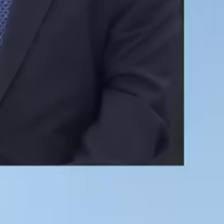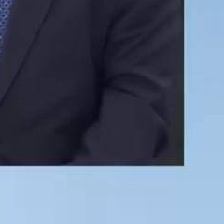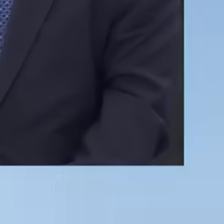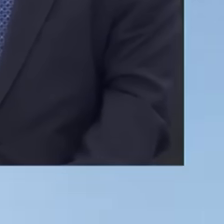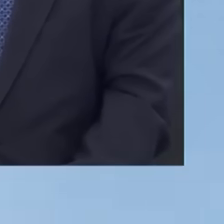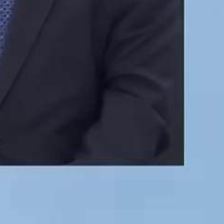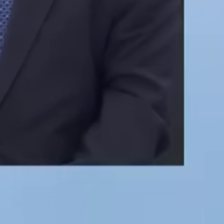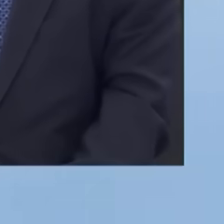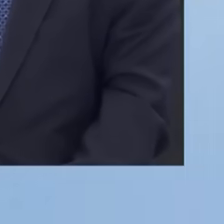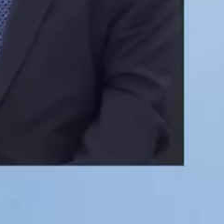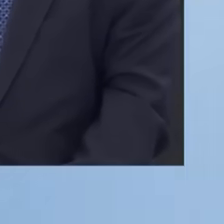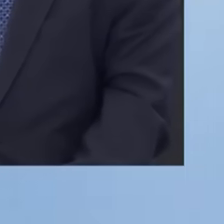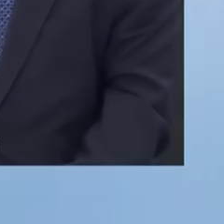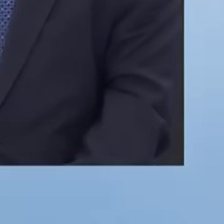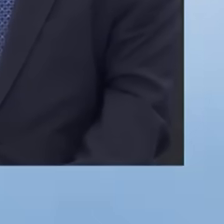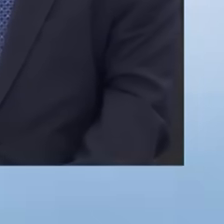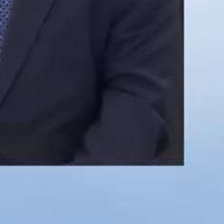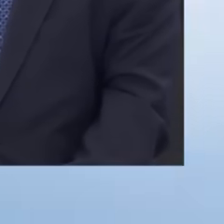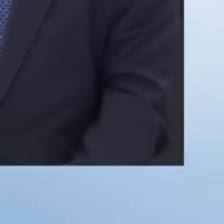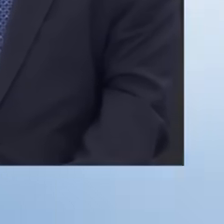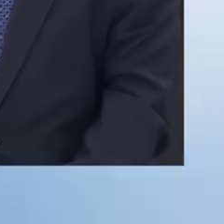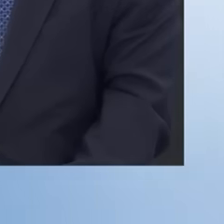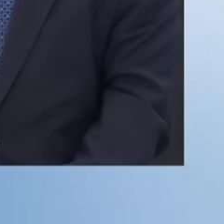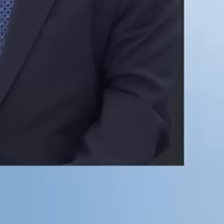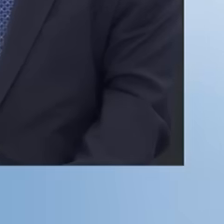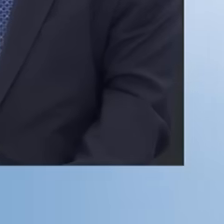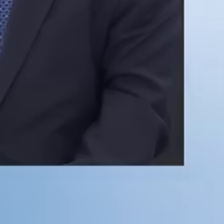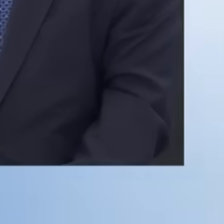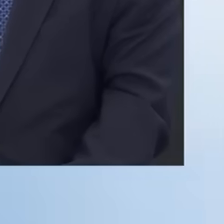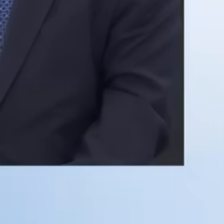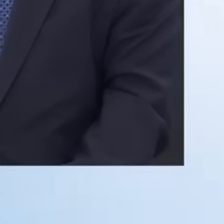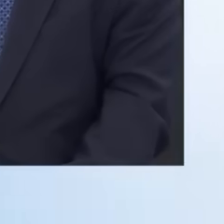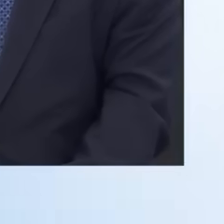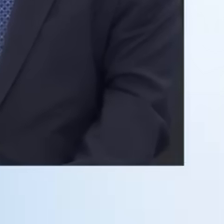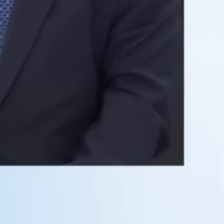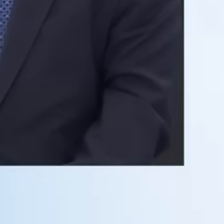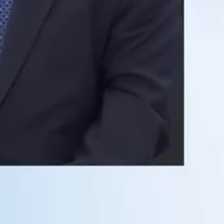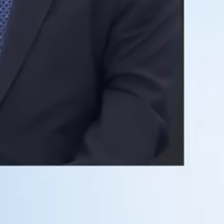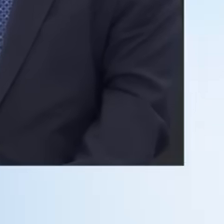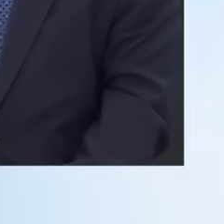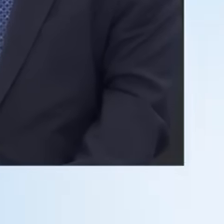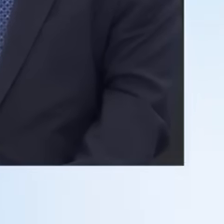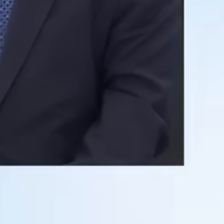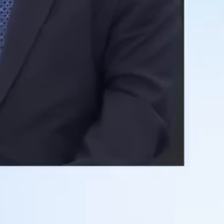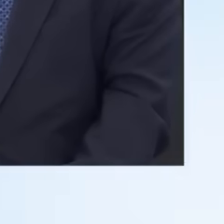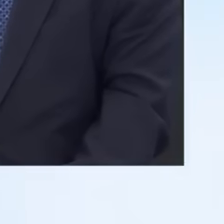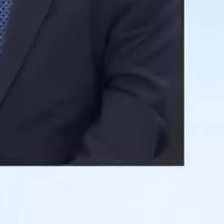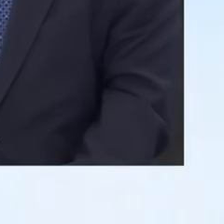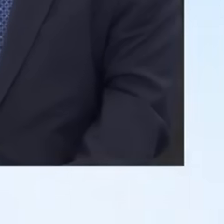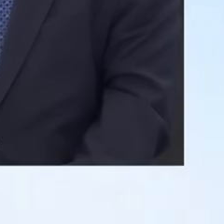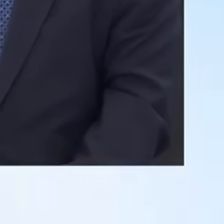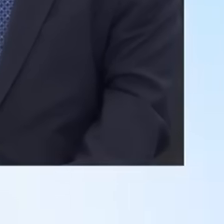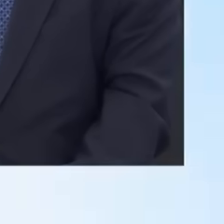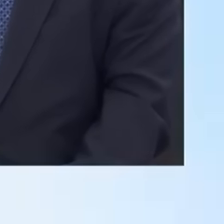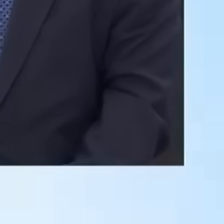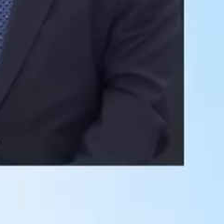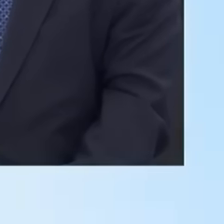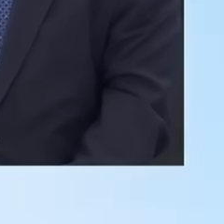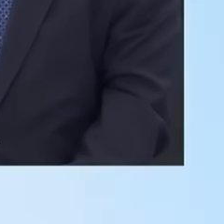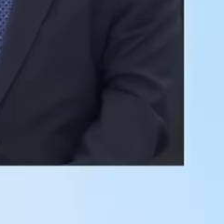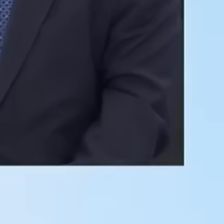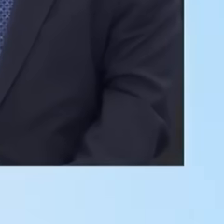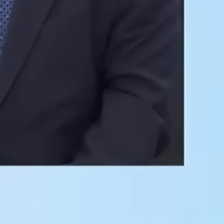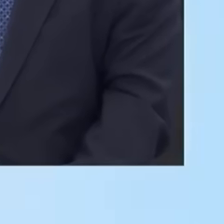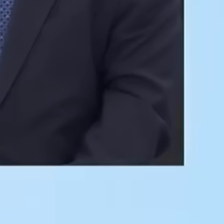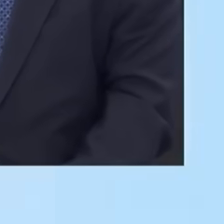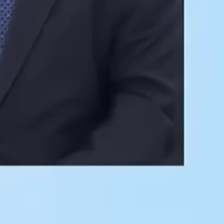하는 순간에 그 부분에 대해서 저희들이 언급하는 순간에 저희들이 통화 내용이라든지 통화 언급이라든지 통화 내용에